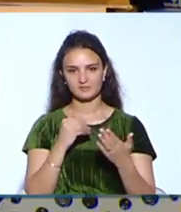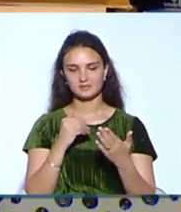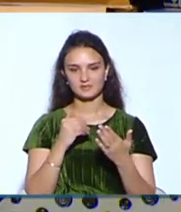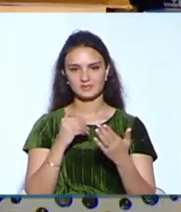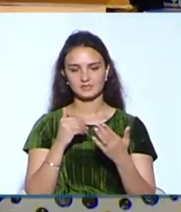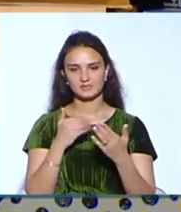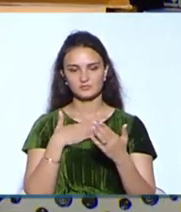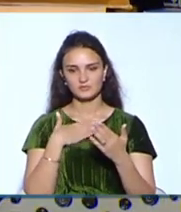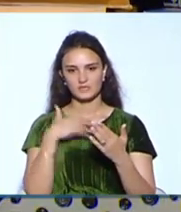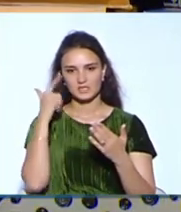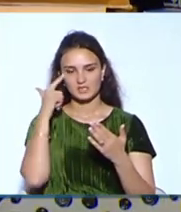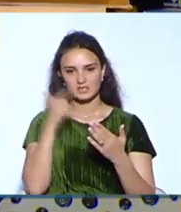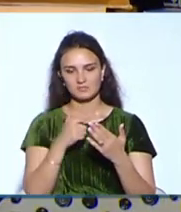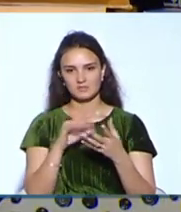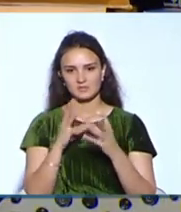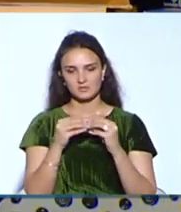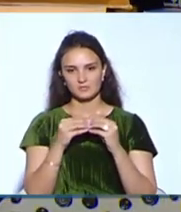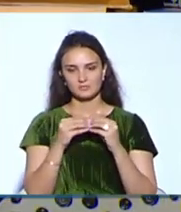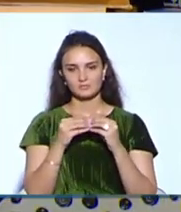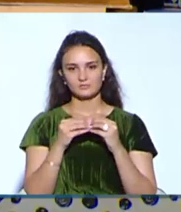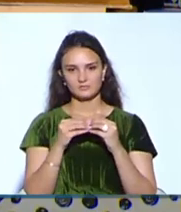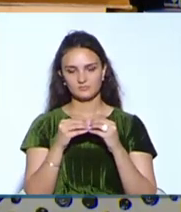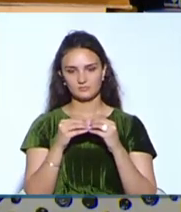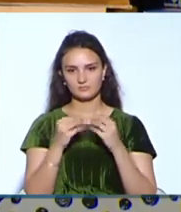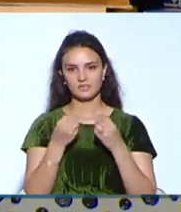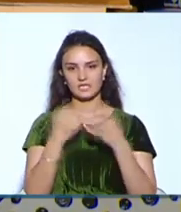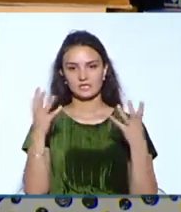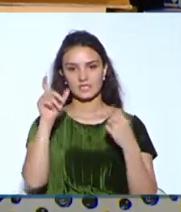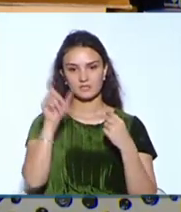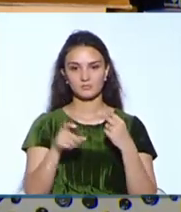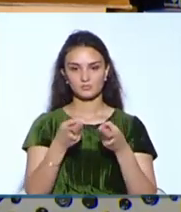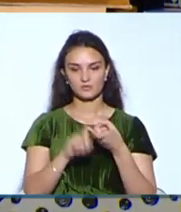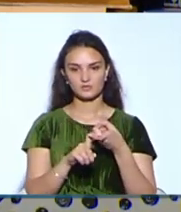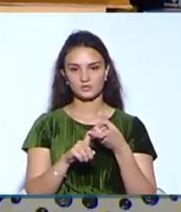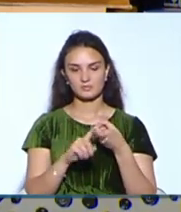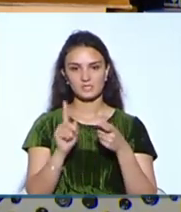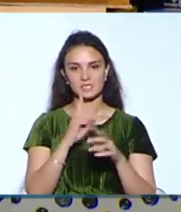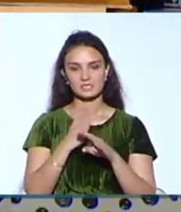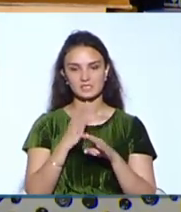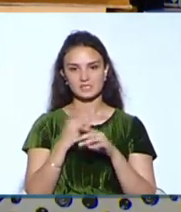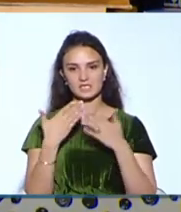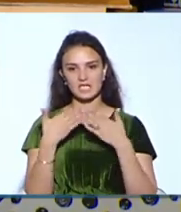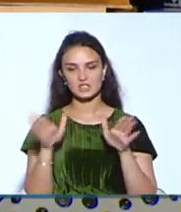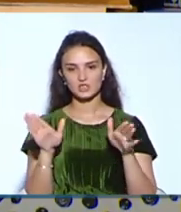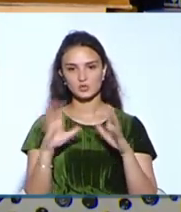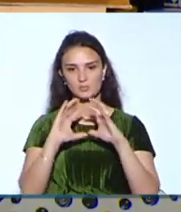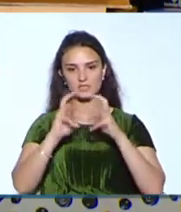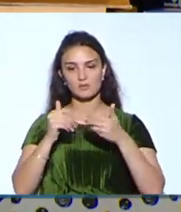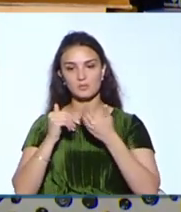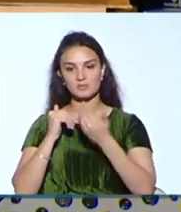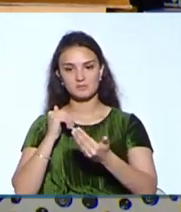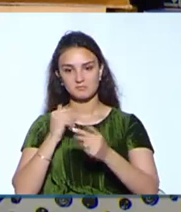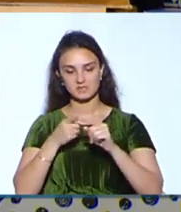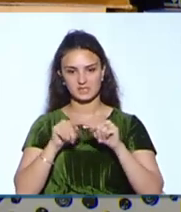აქვს, ჩემთვის განათლება ფაქტიურად ნათელღებულს უტოლდება. რაც არის გახსნილობა სამყაროს